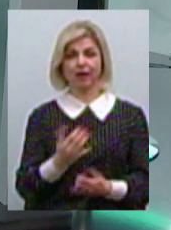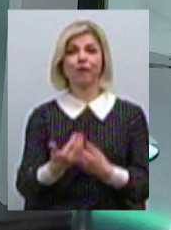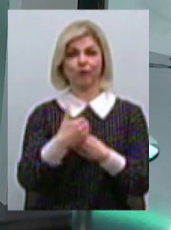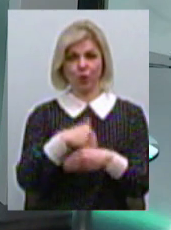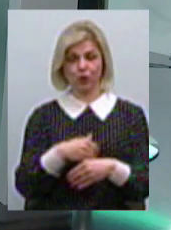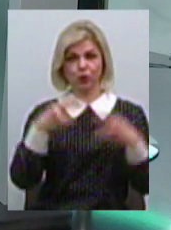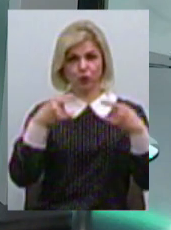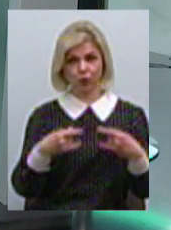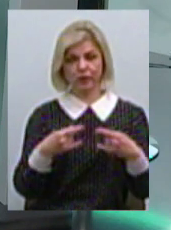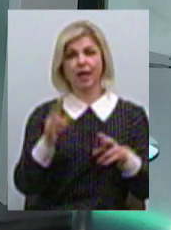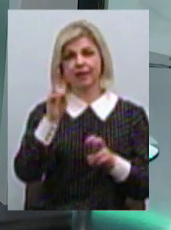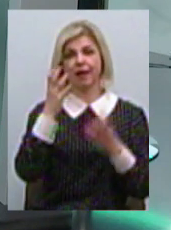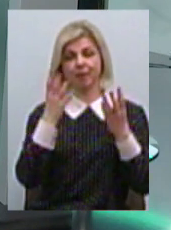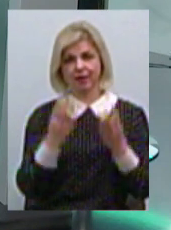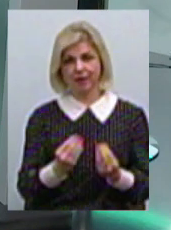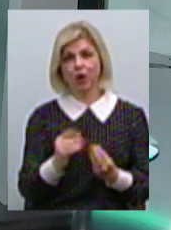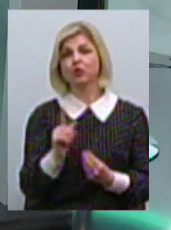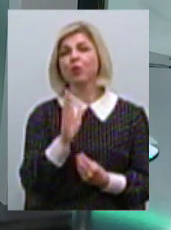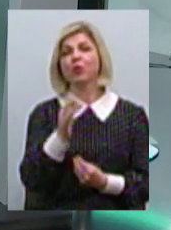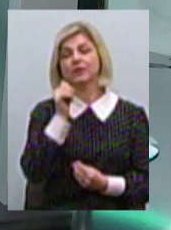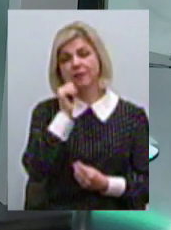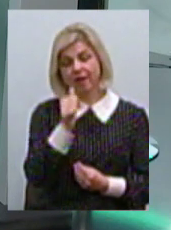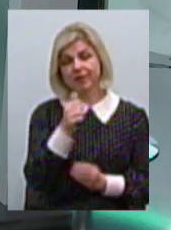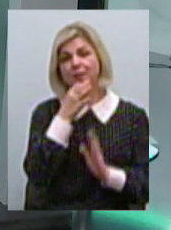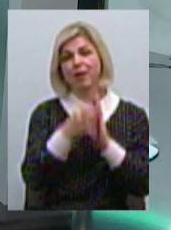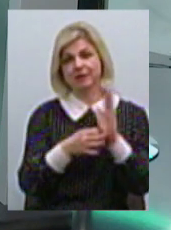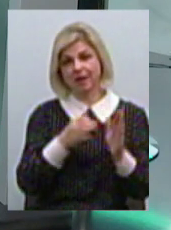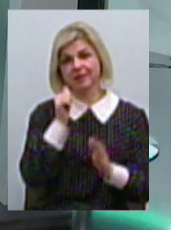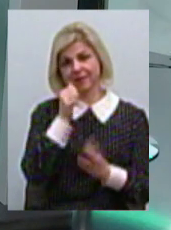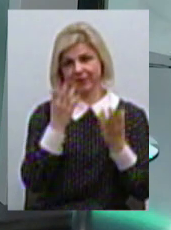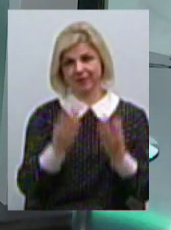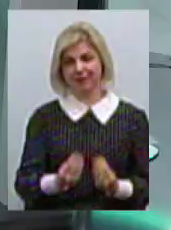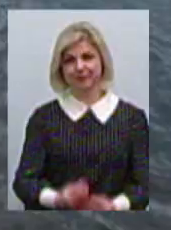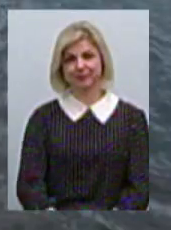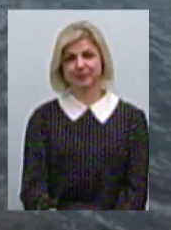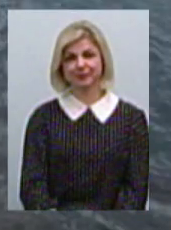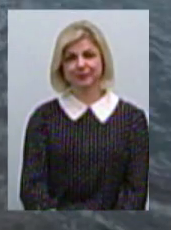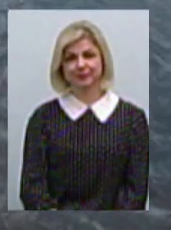у нас в студії. Це була тема дня, якою буде наступна тема, підкаже наступний день. На все добре.